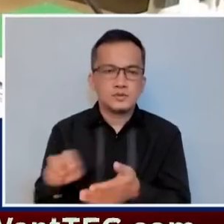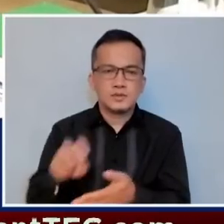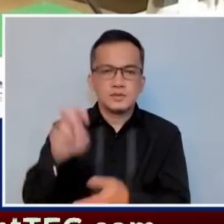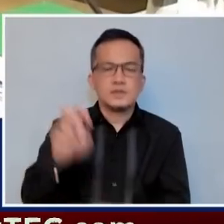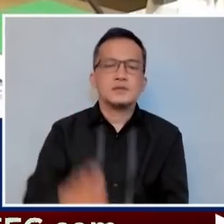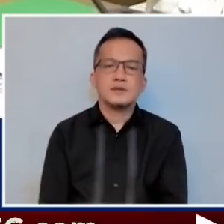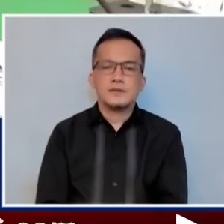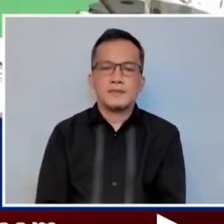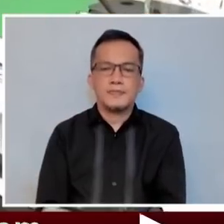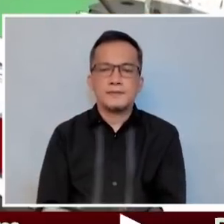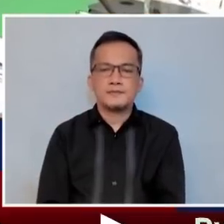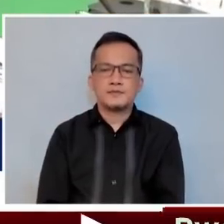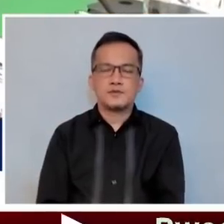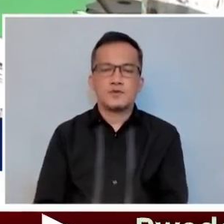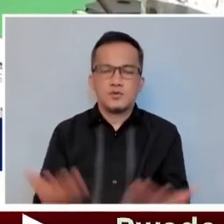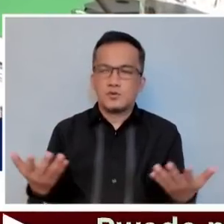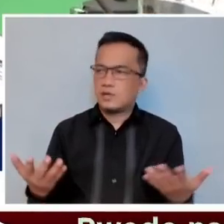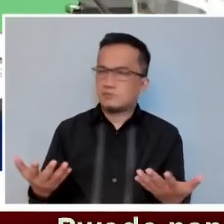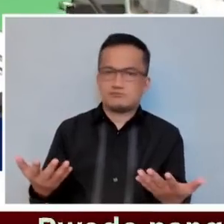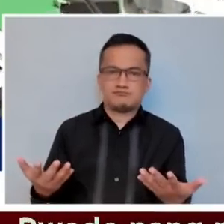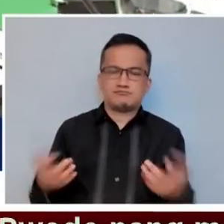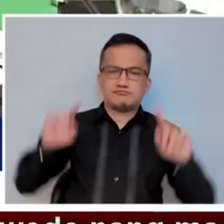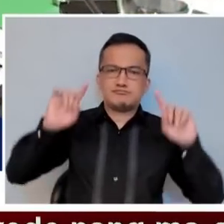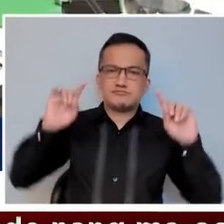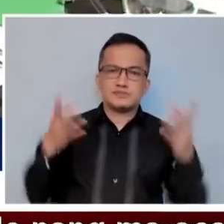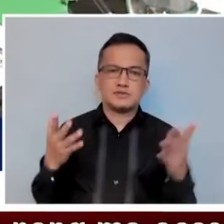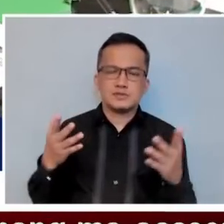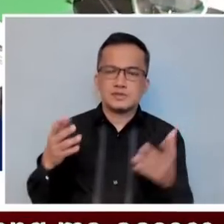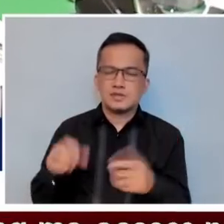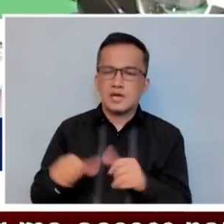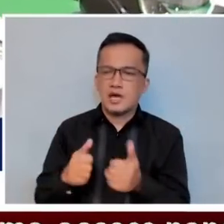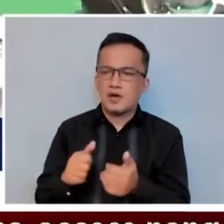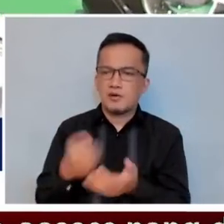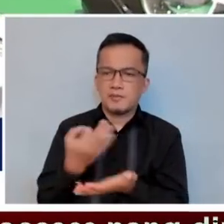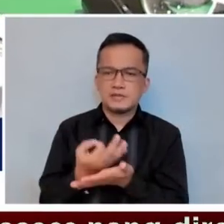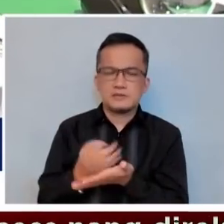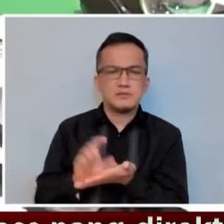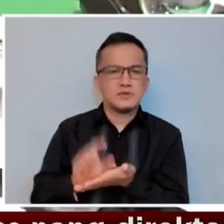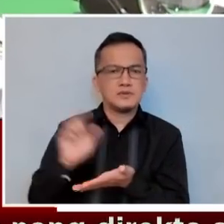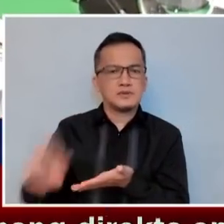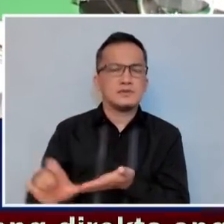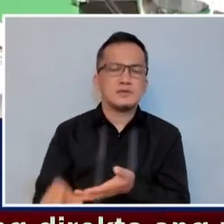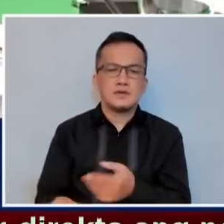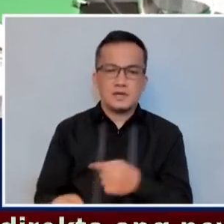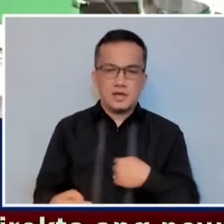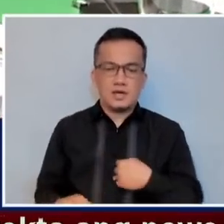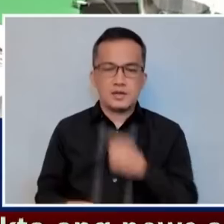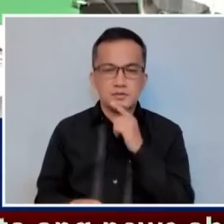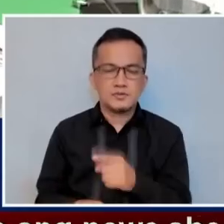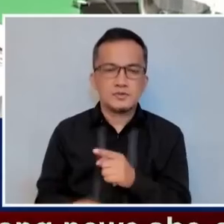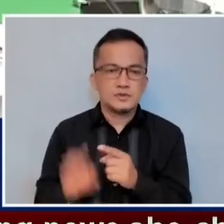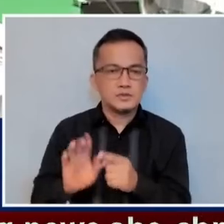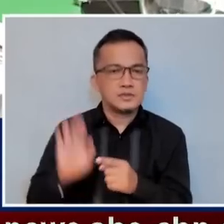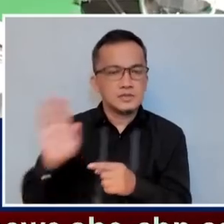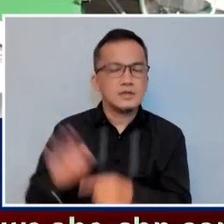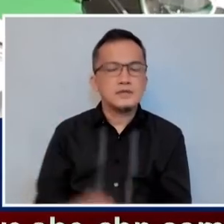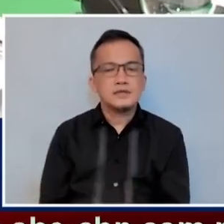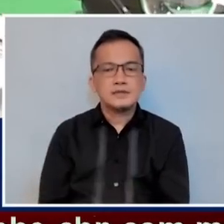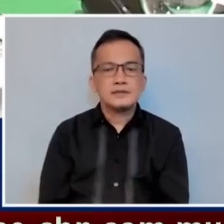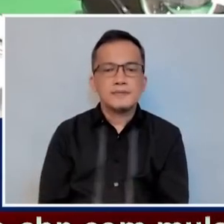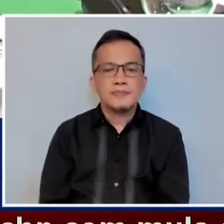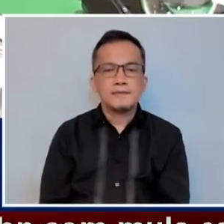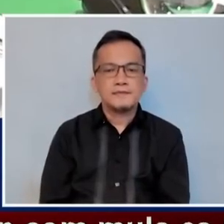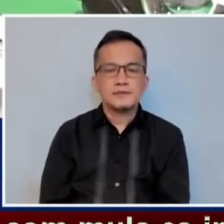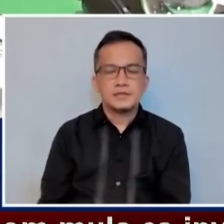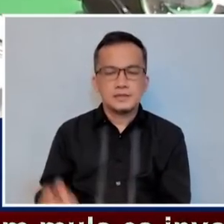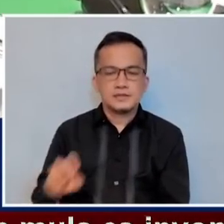kaming direct knowledge kung paano ang funding niya, no? But I am sure that if that was the trip of